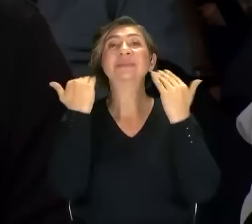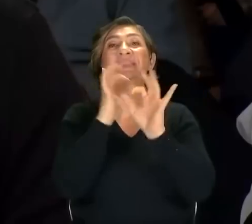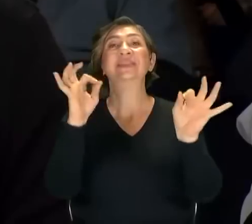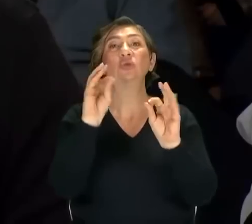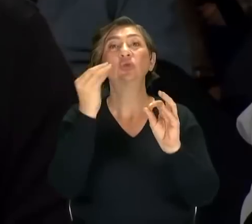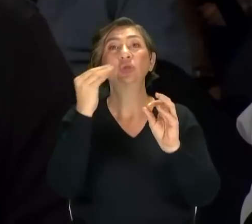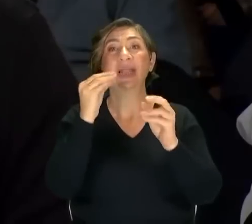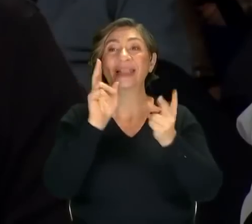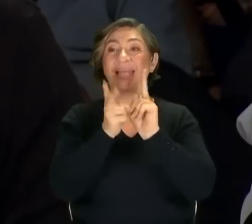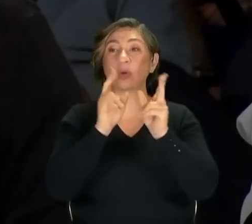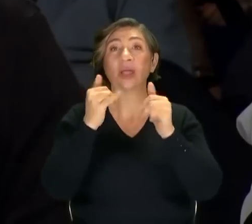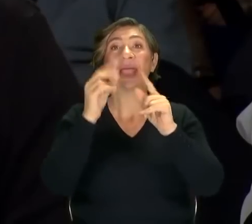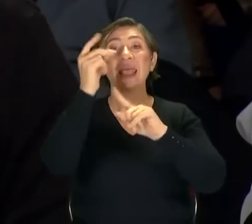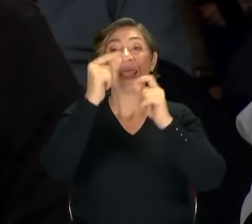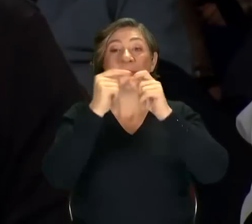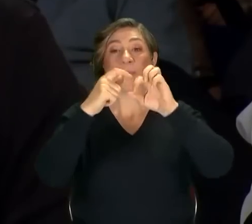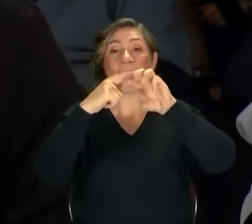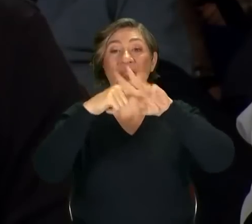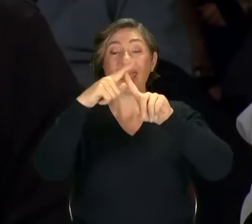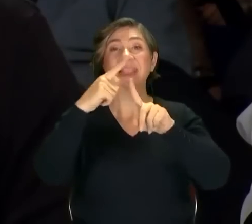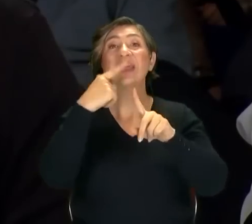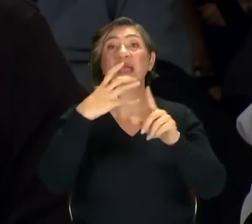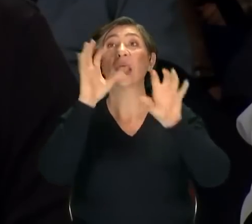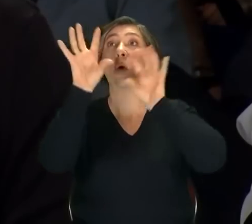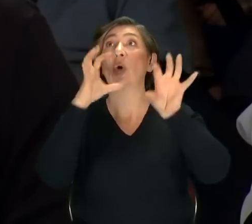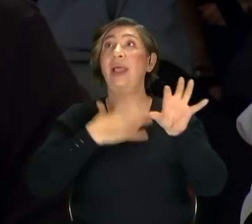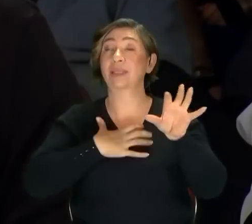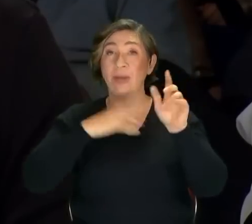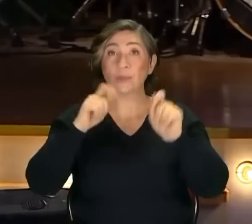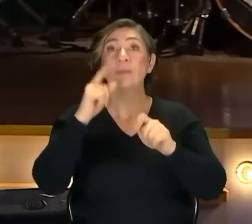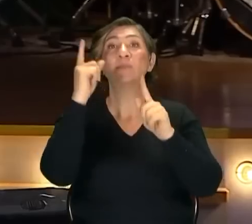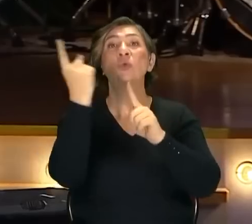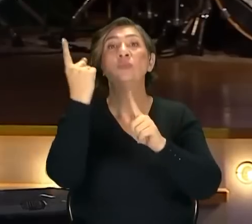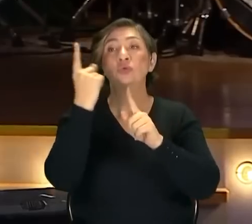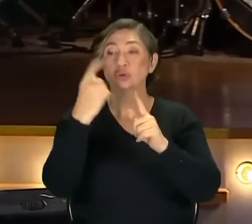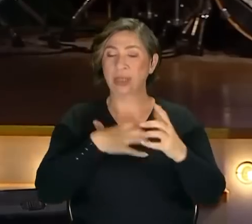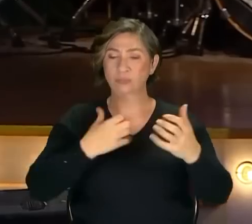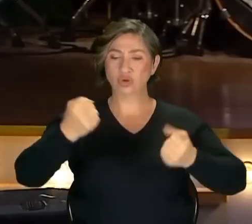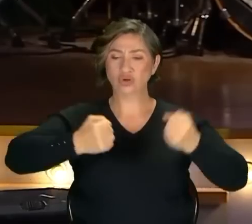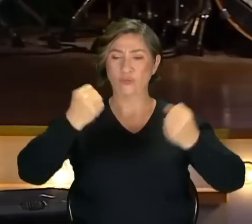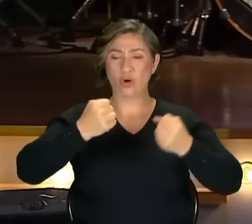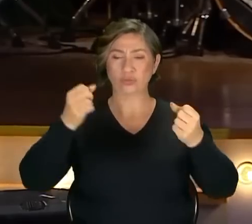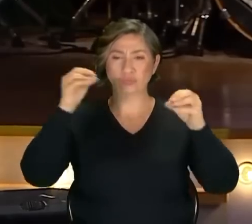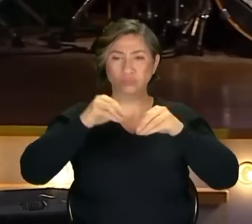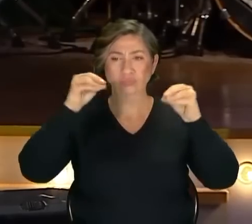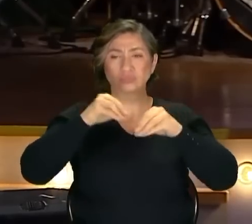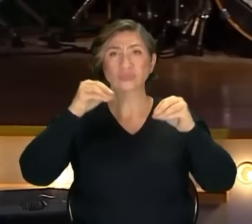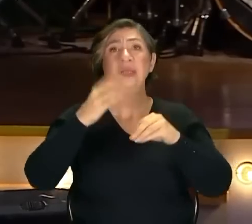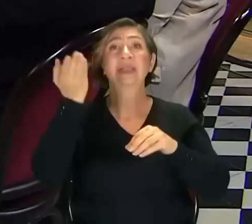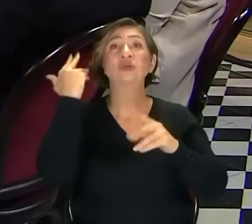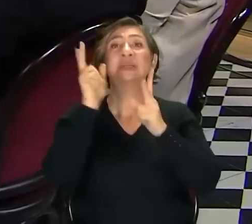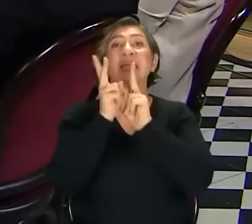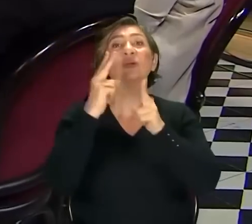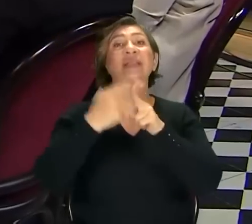yararına sahnelemek. İbret diye bir oyun yazdım. Dekorunu kendim yaptım. Bir tane minibüs kiraladım. Şoförlüğünü de kendim yaptım. Ve daha önce